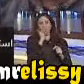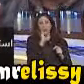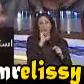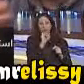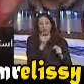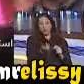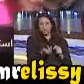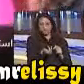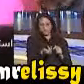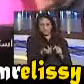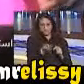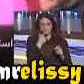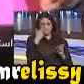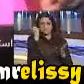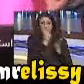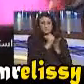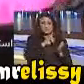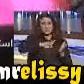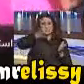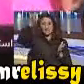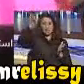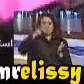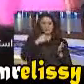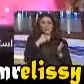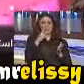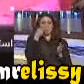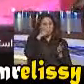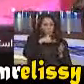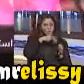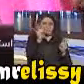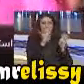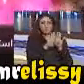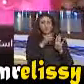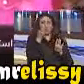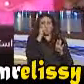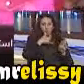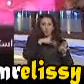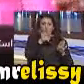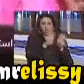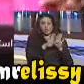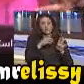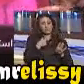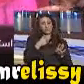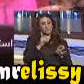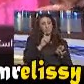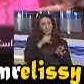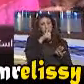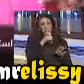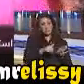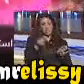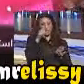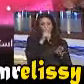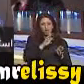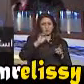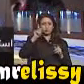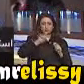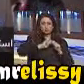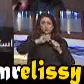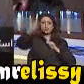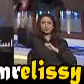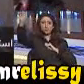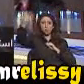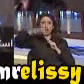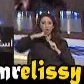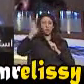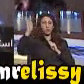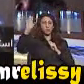5 أيام مستني تاشيره السفر ومش عارف اجيبها. كل يوم اجي هنا يردي مين دوت؟ ما يرديش حد. ده كده حرام. مصلحه مين